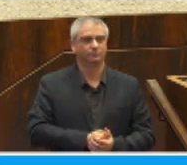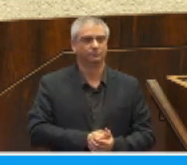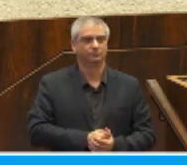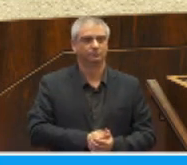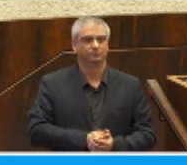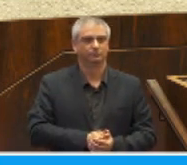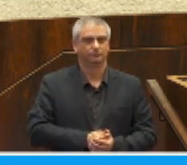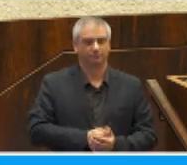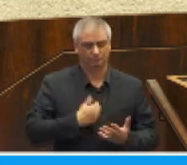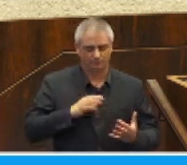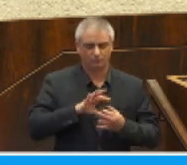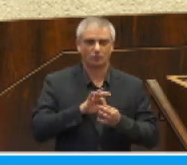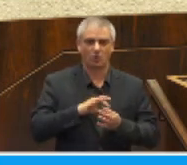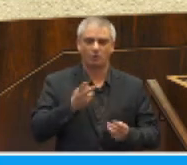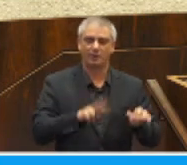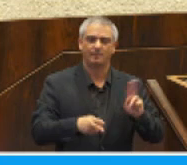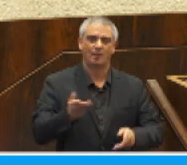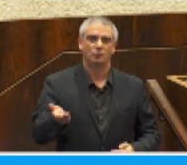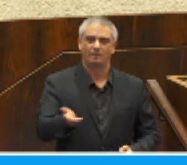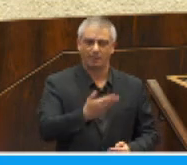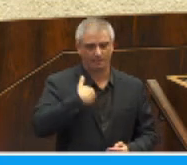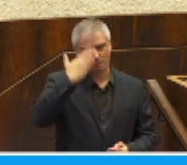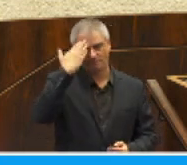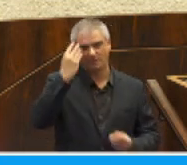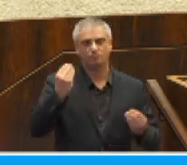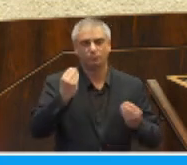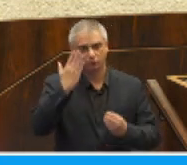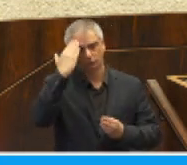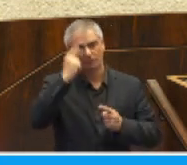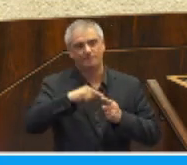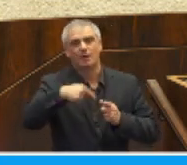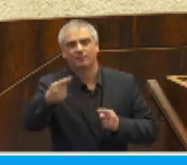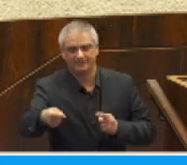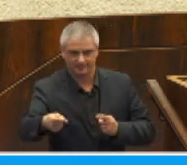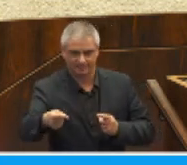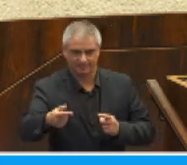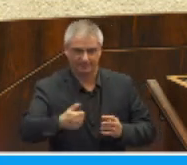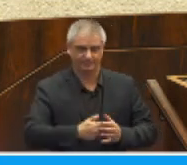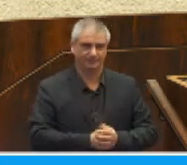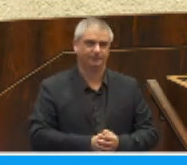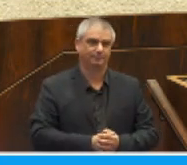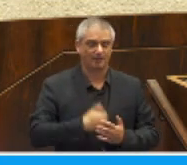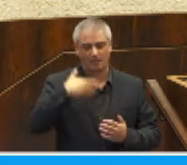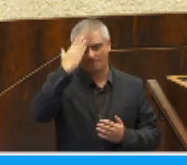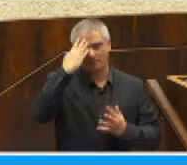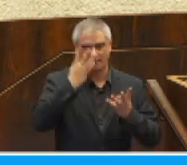מחוברים לנופלים, מכירים מישהו שמכיר מישהו, מכירים את המשפחות,